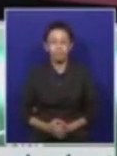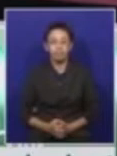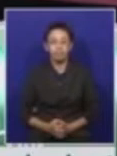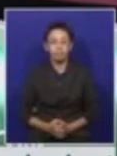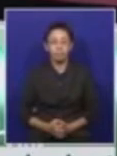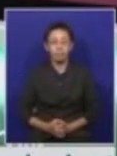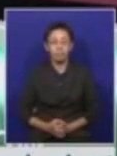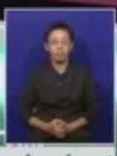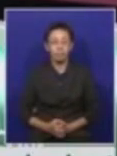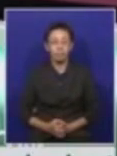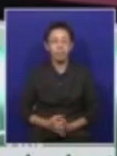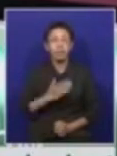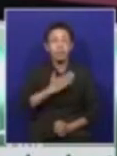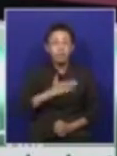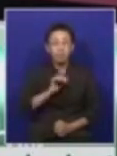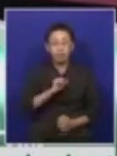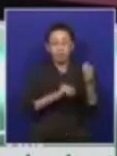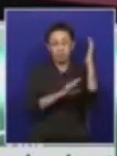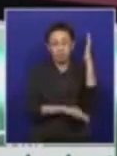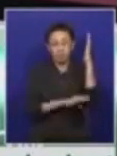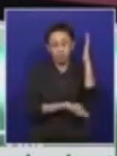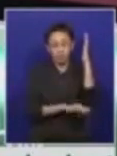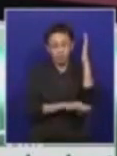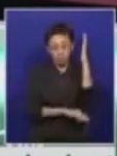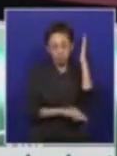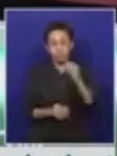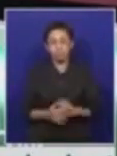เราก็พบว่ามีพื้นที่ของผม